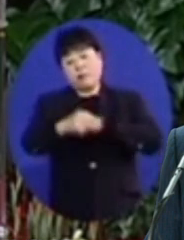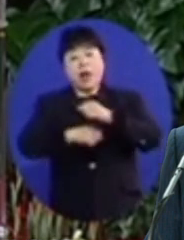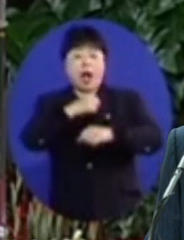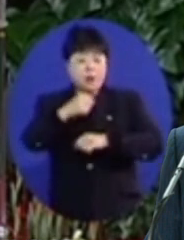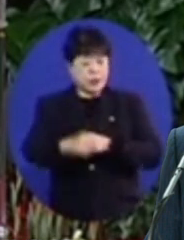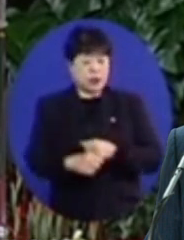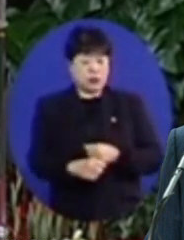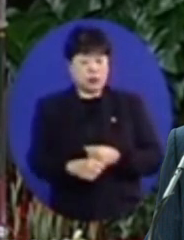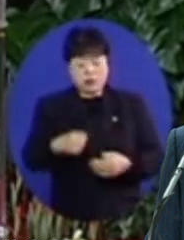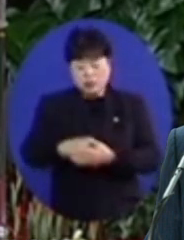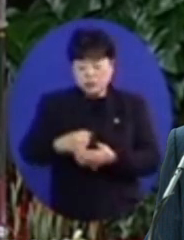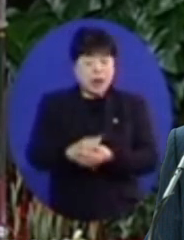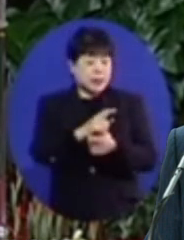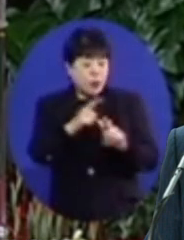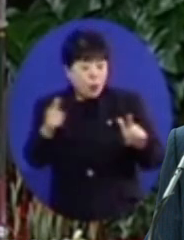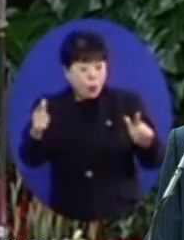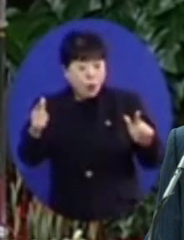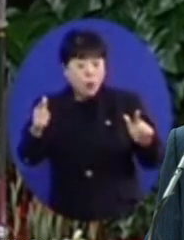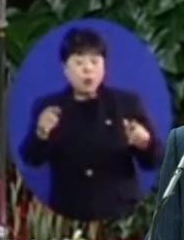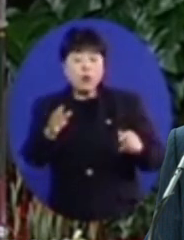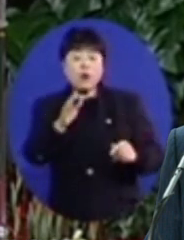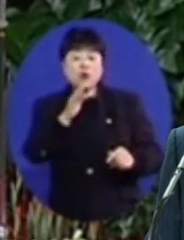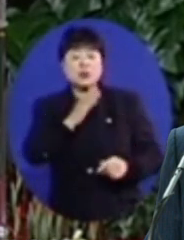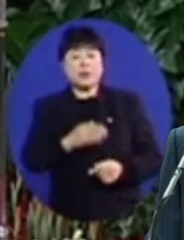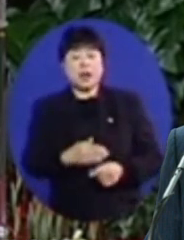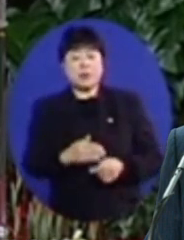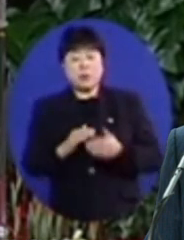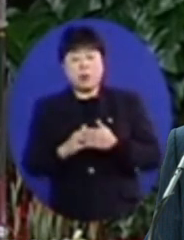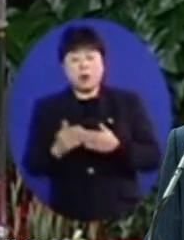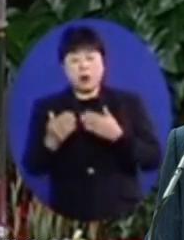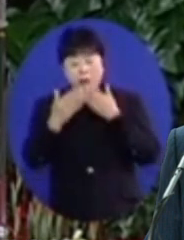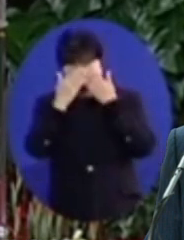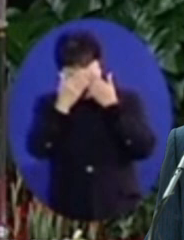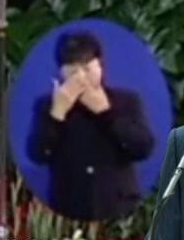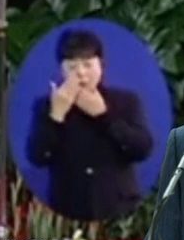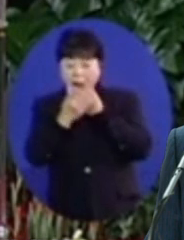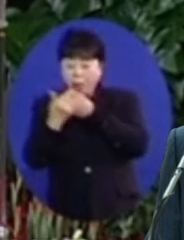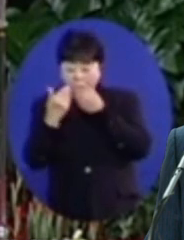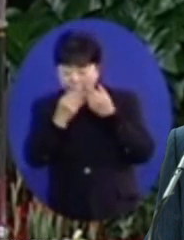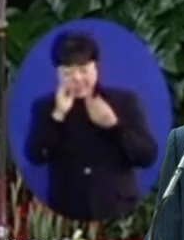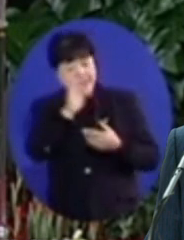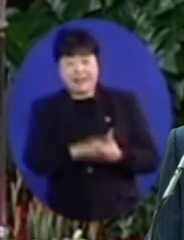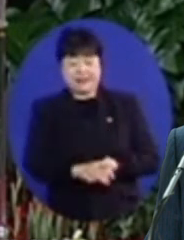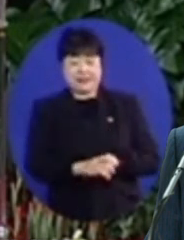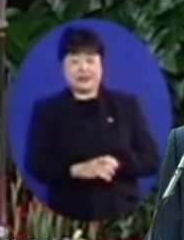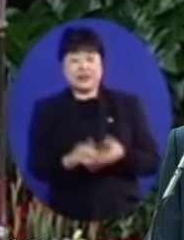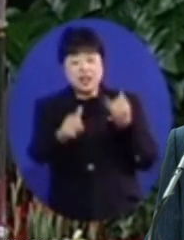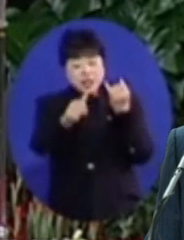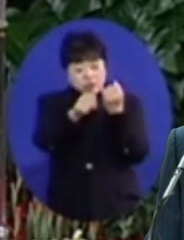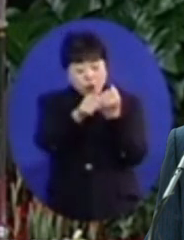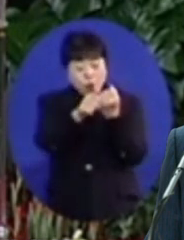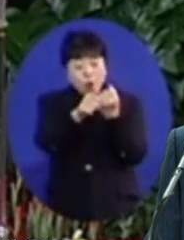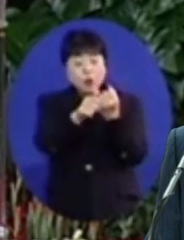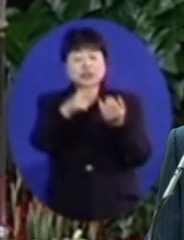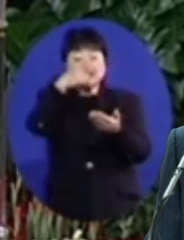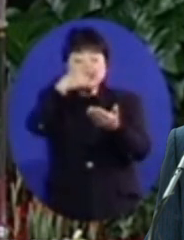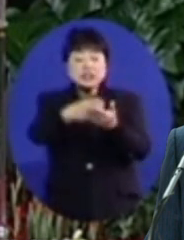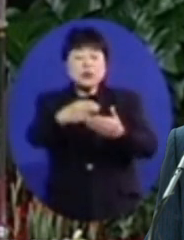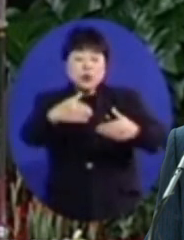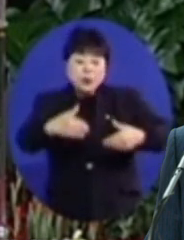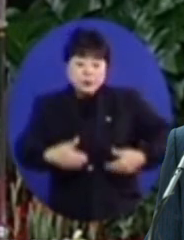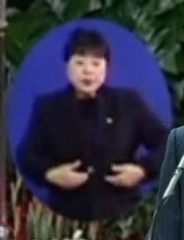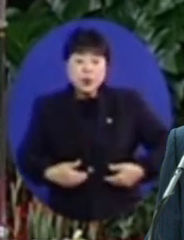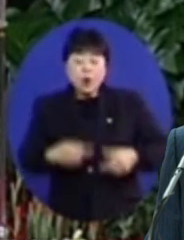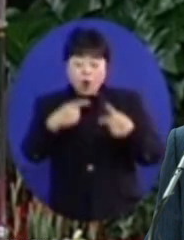좋고 안 해도 좋고 그냥 동부생활을 마음대로 해도 좋고 그러실 않습니다 그런 제도가 필요한 첫 번째 이유는